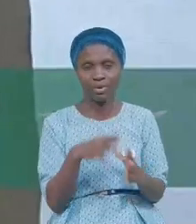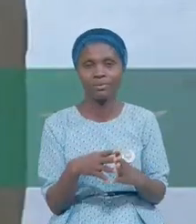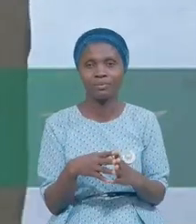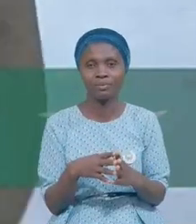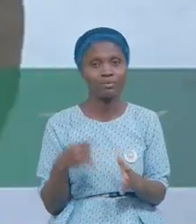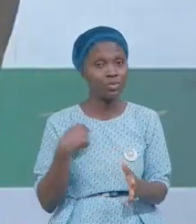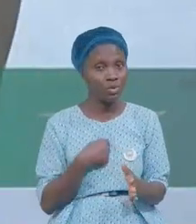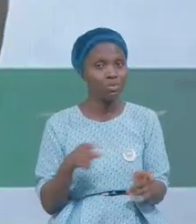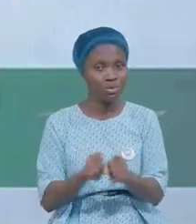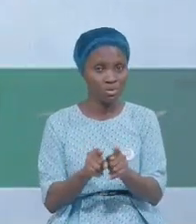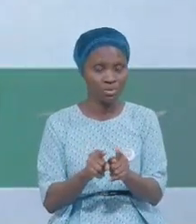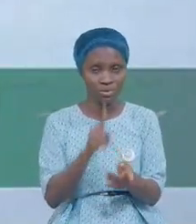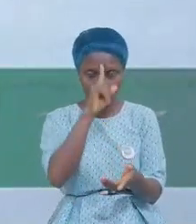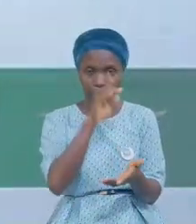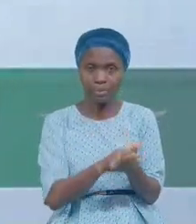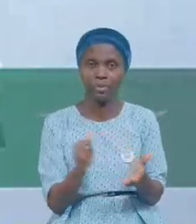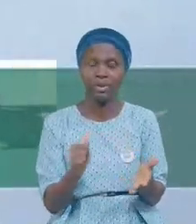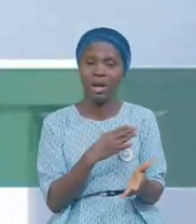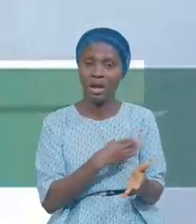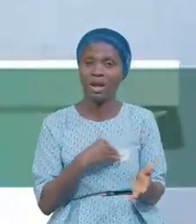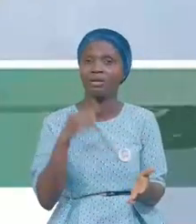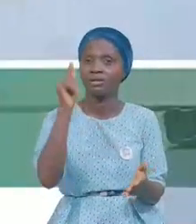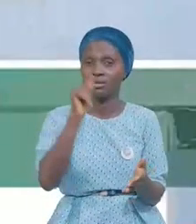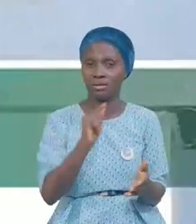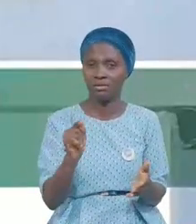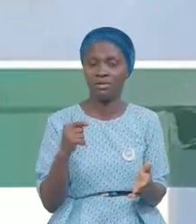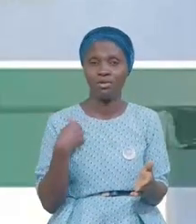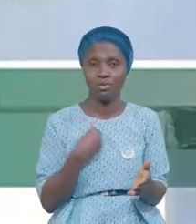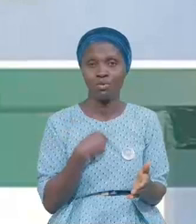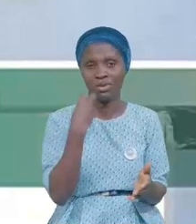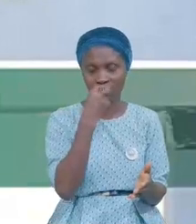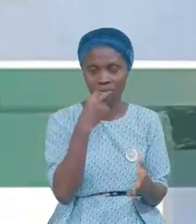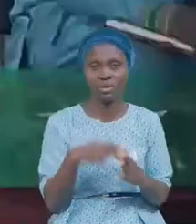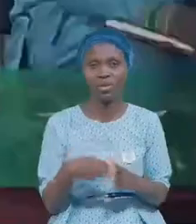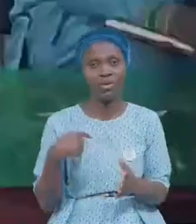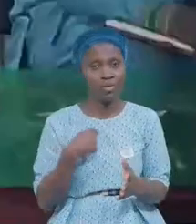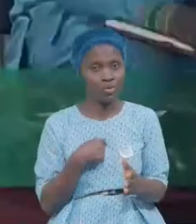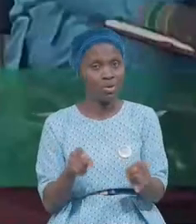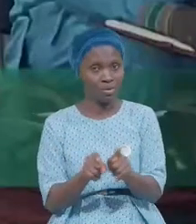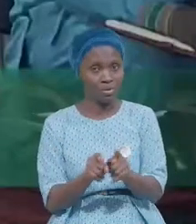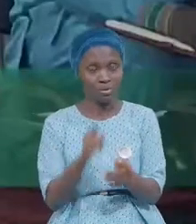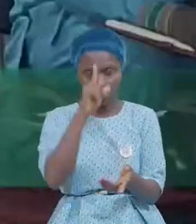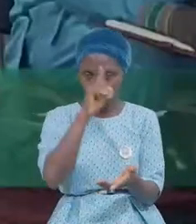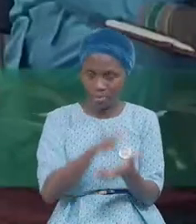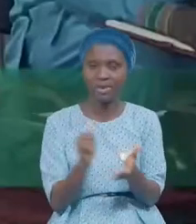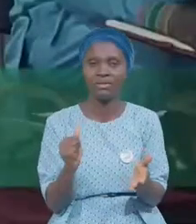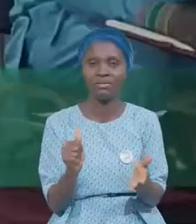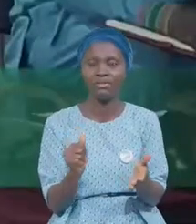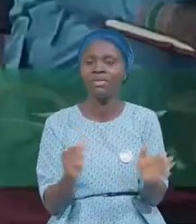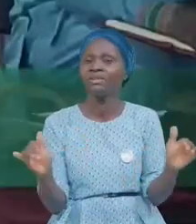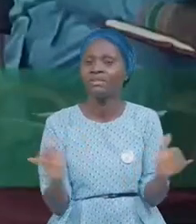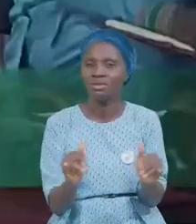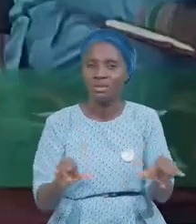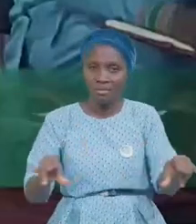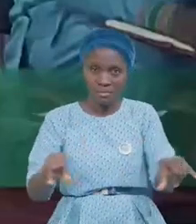Nous aussi, nous croyons et c'est pour cela que nous parlons. Nous croyons la même mesure de